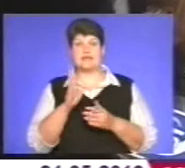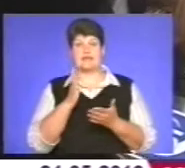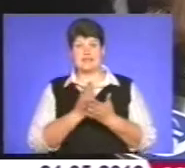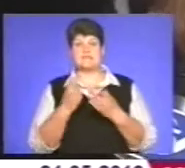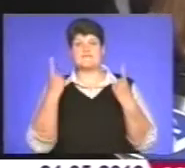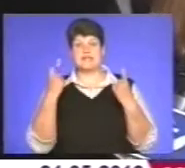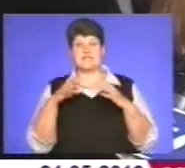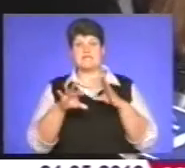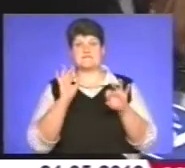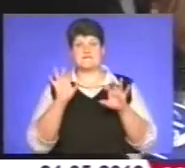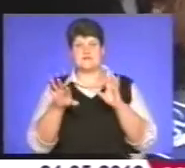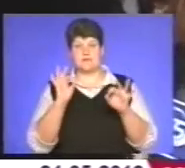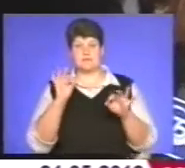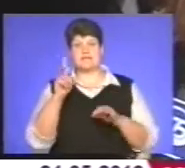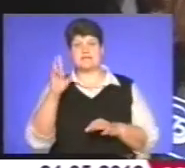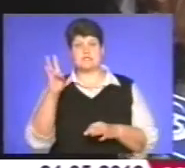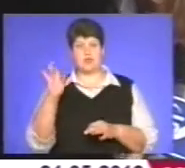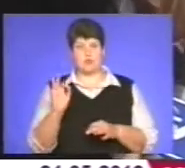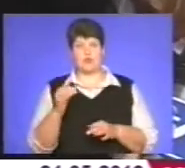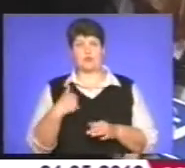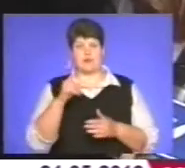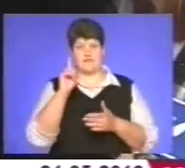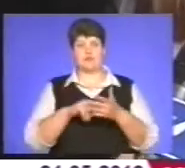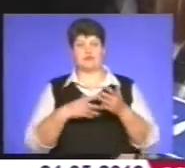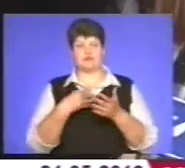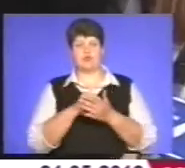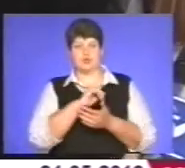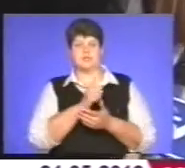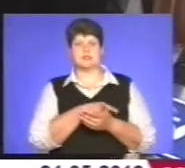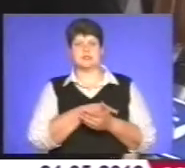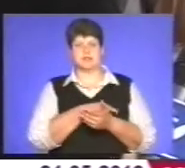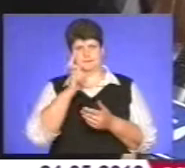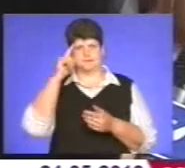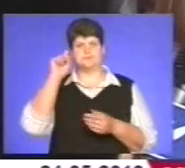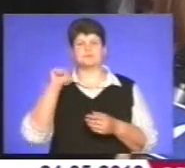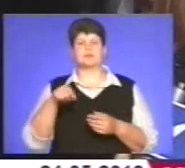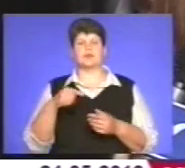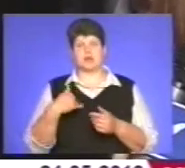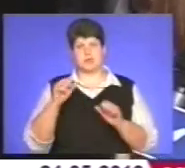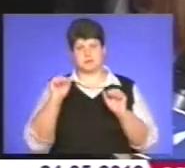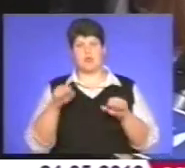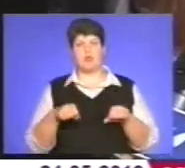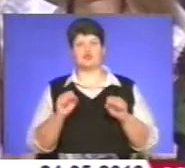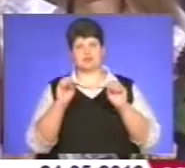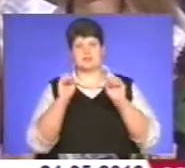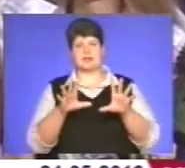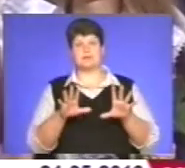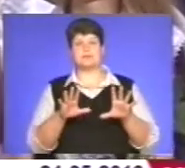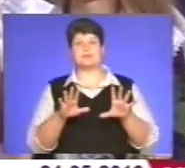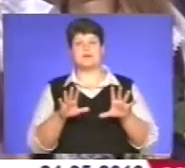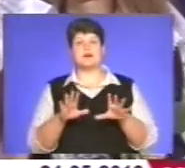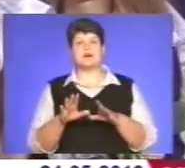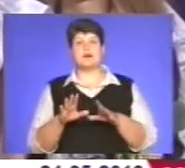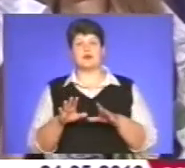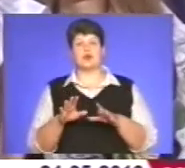вибір. До ЗНО я вірю в свої сили і я думаю, що я зможу здати. Останній дзвоник,